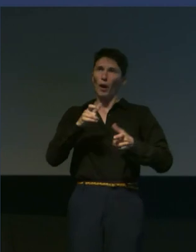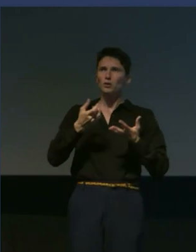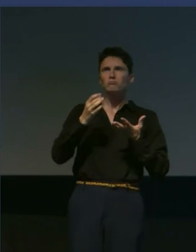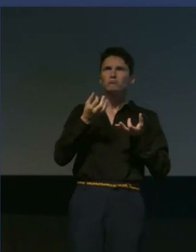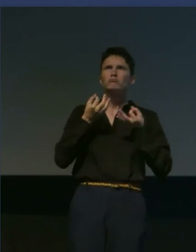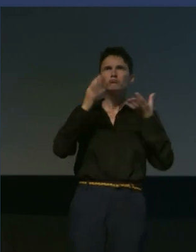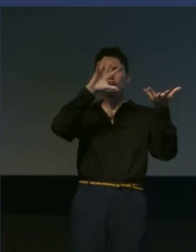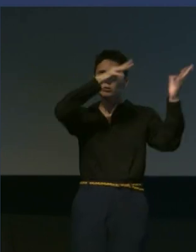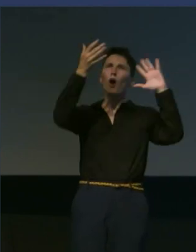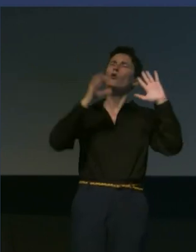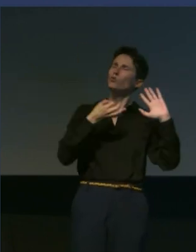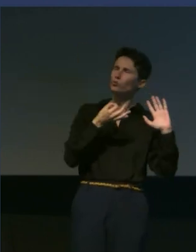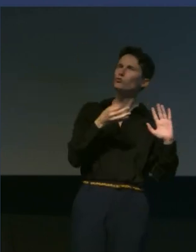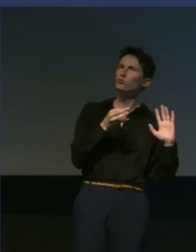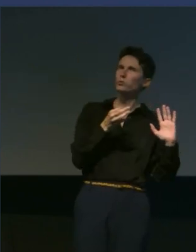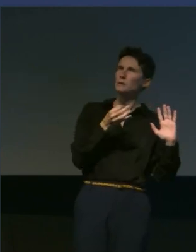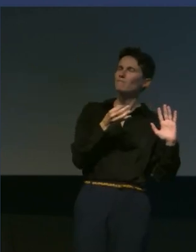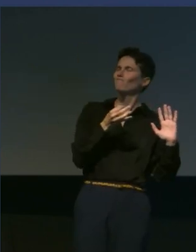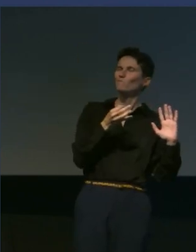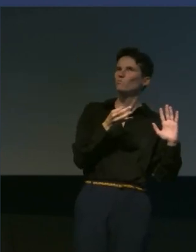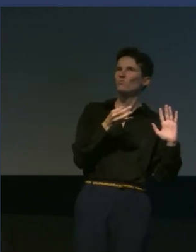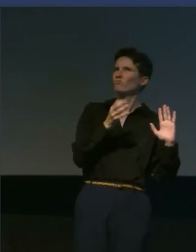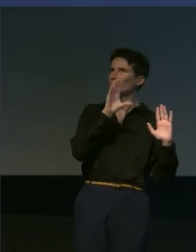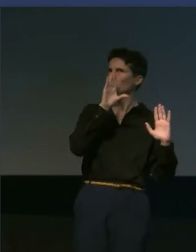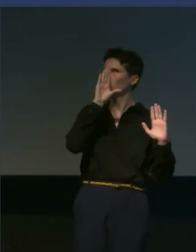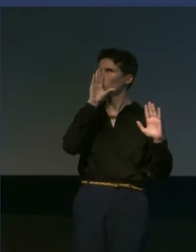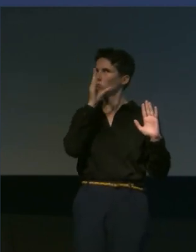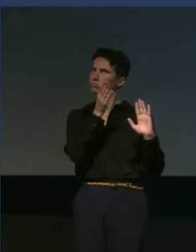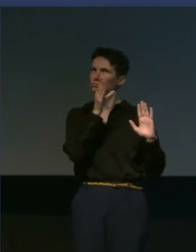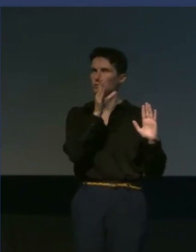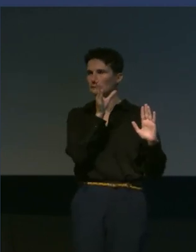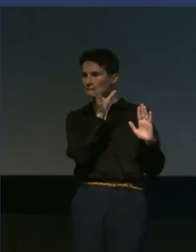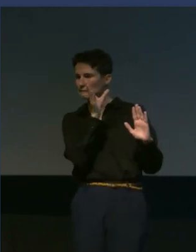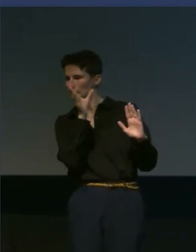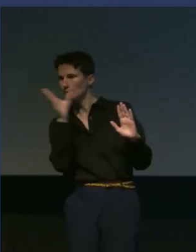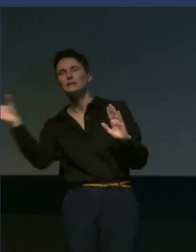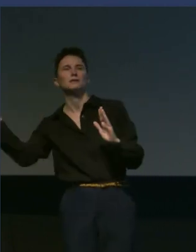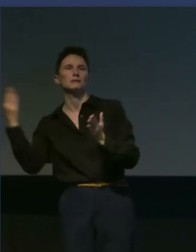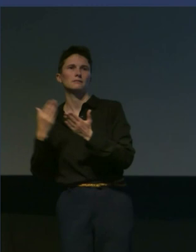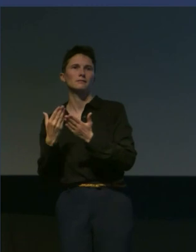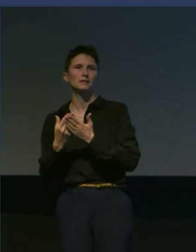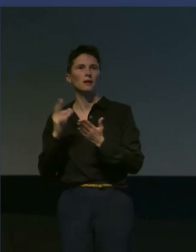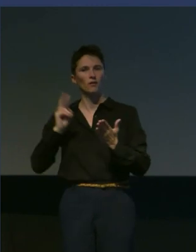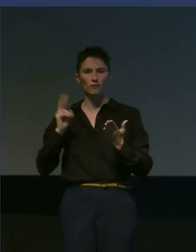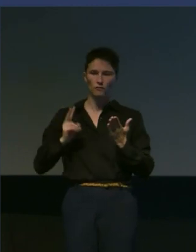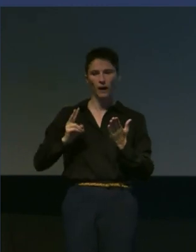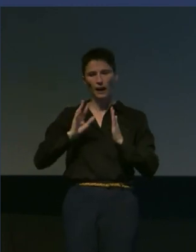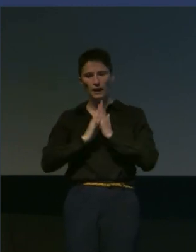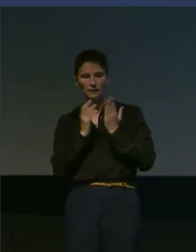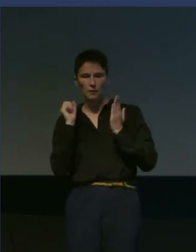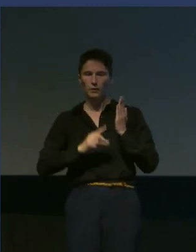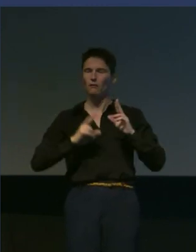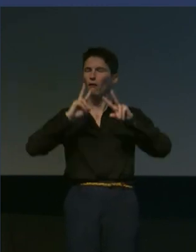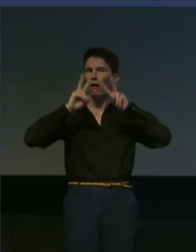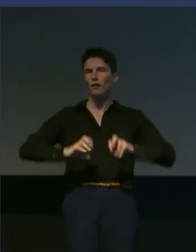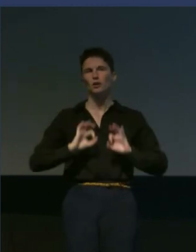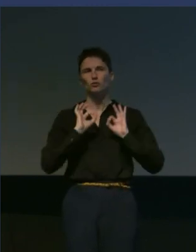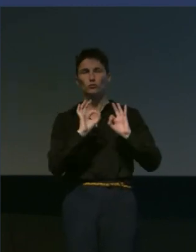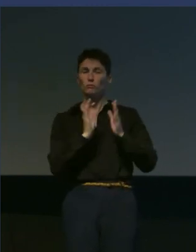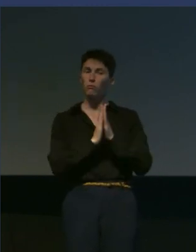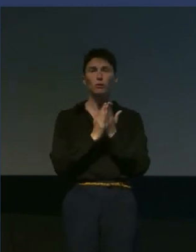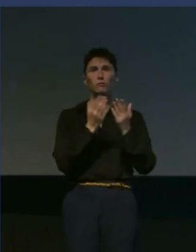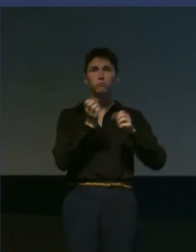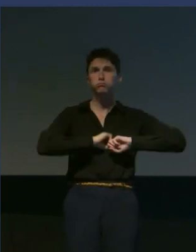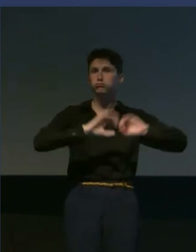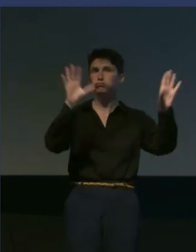climatique sont passés de l'autre côté. Donc, il fait toute une très bonne analyse en ce livre qui est grand public, qui est